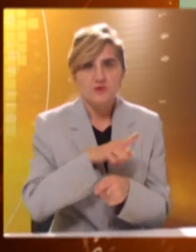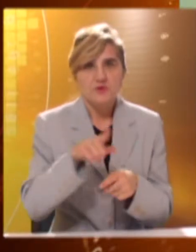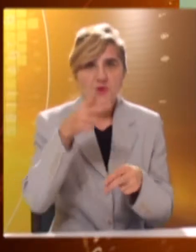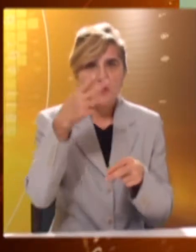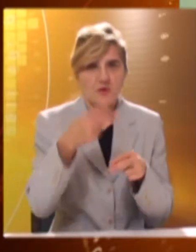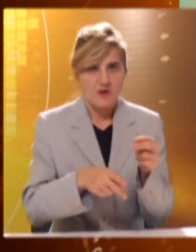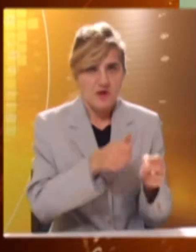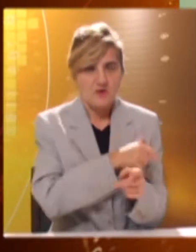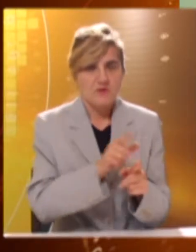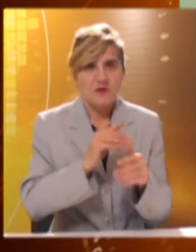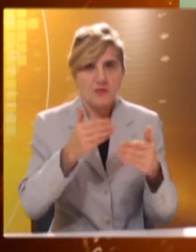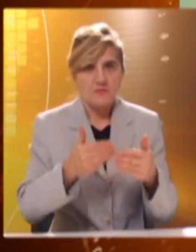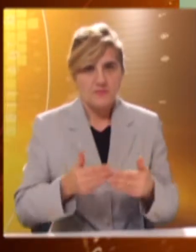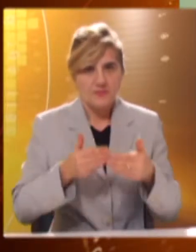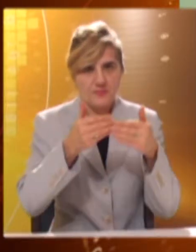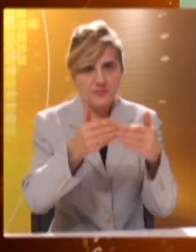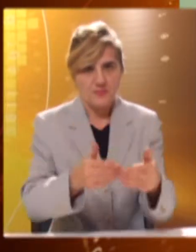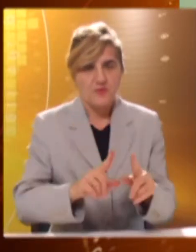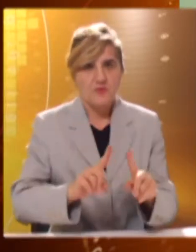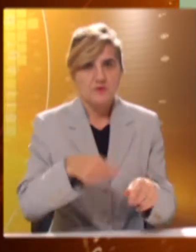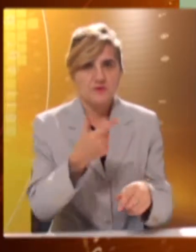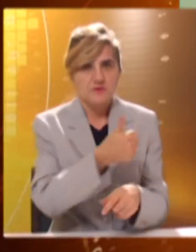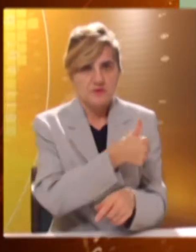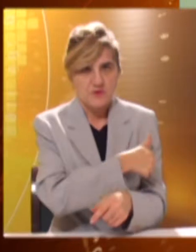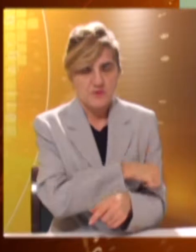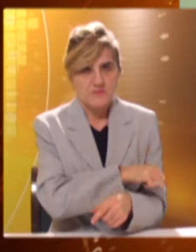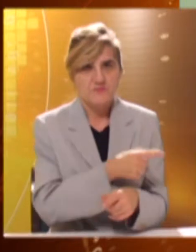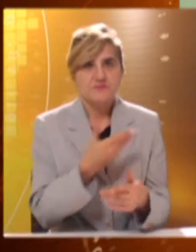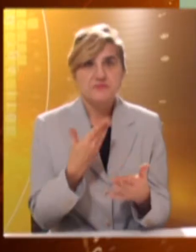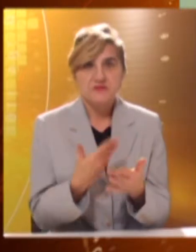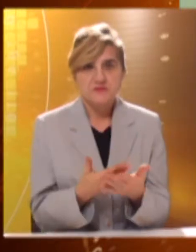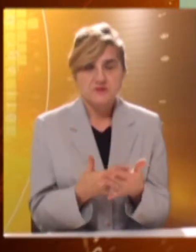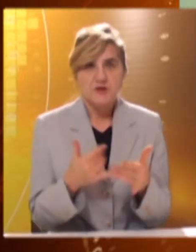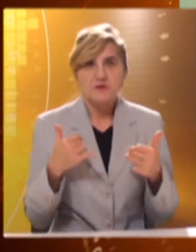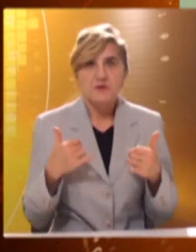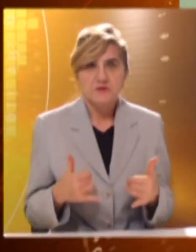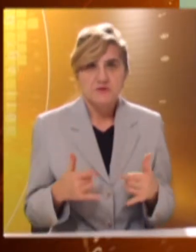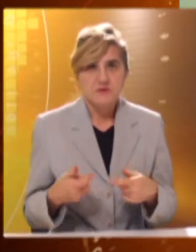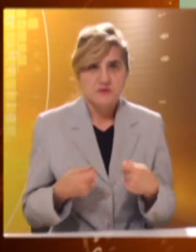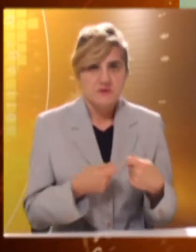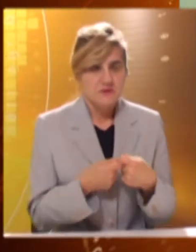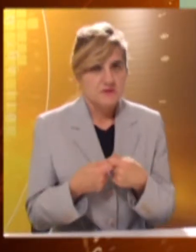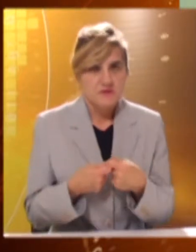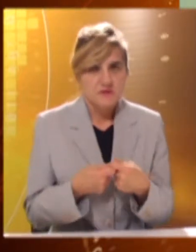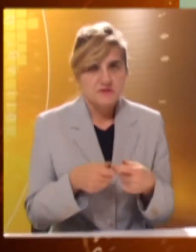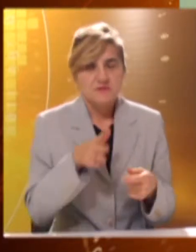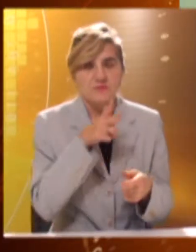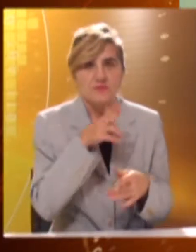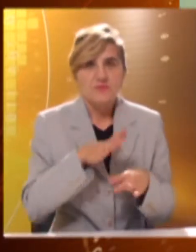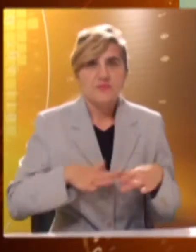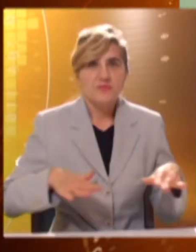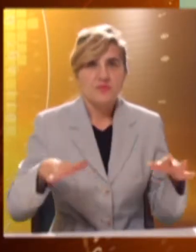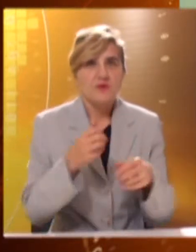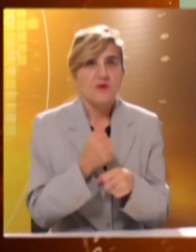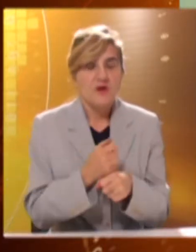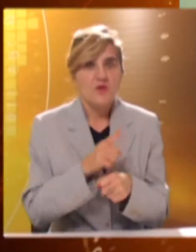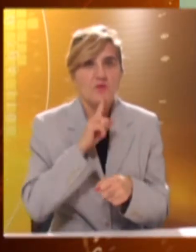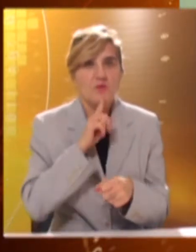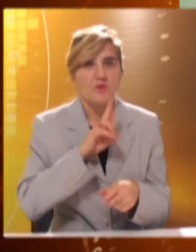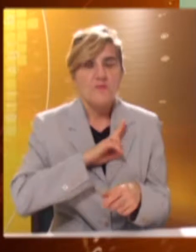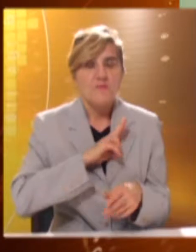se onda prenose u sljedeću godinu, da iskoristimo ta sredstva. Zato smo se danas i organizovali radno da oni koji imaju